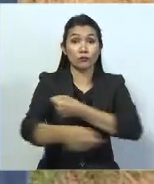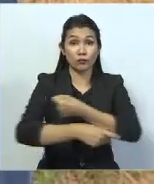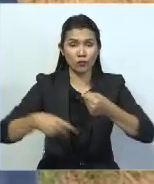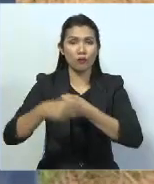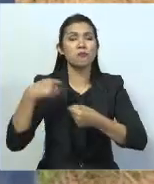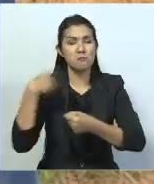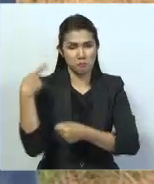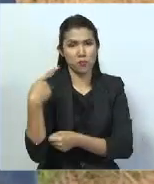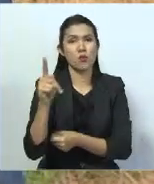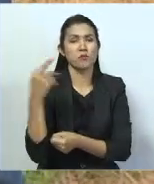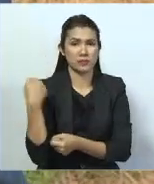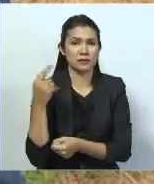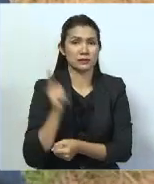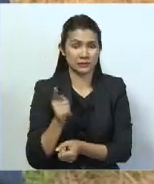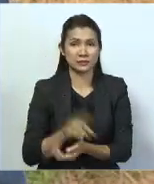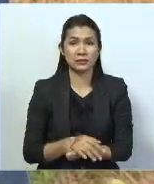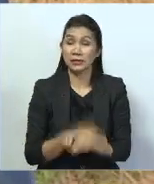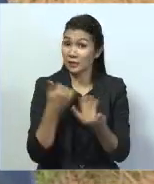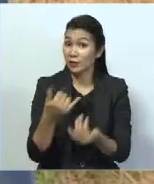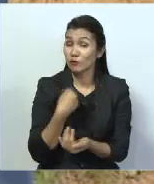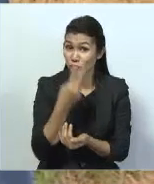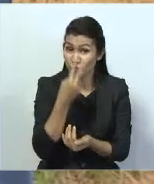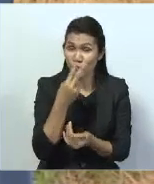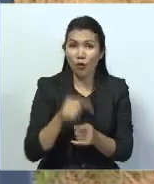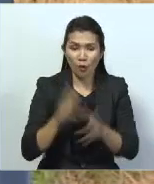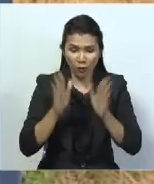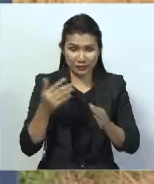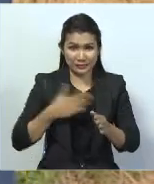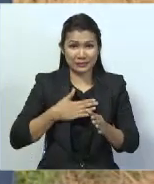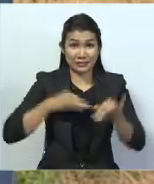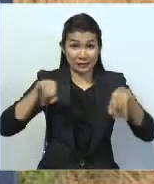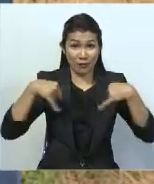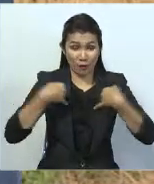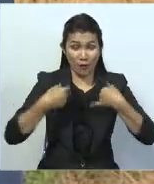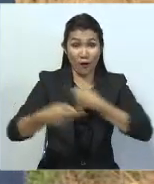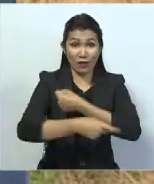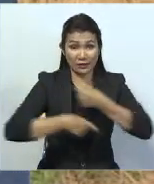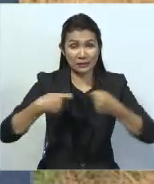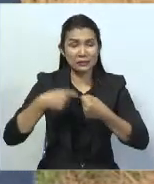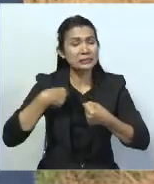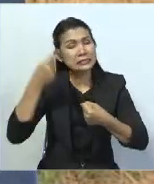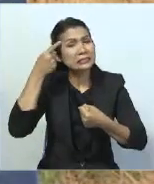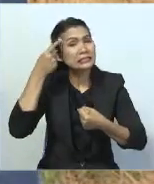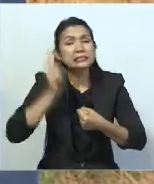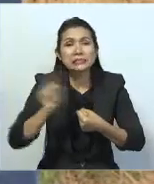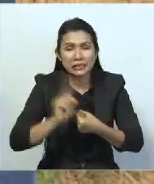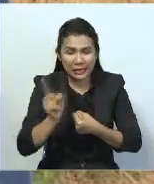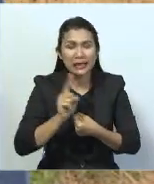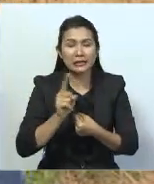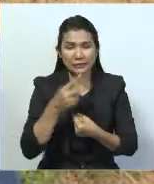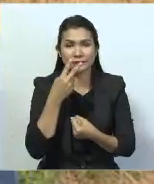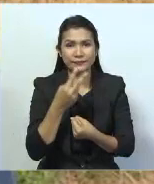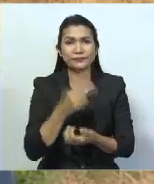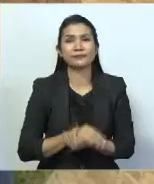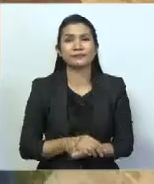ได้ประโยชน์ด้วยนะคะเดี๋ยวเรามาฟังความคิดเห็นของทางชาวนากันบ้างค่ะว่าพวกเขานั้นมีความคิดเห็นกับมาตรการนี้อย่างไรกันบ้